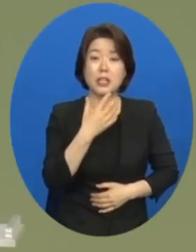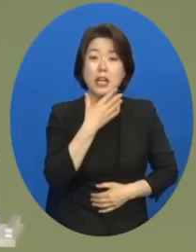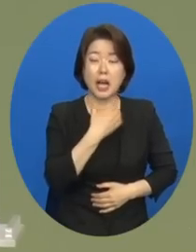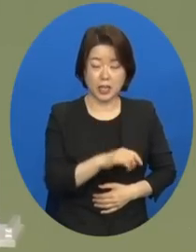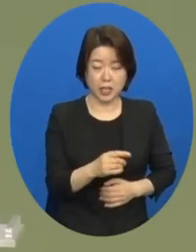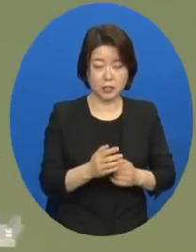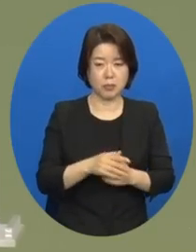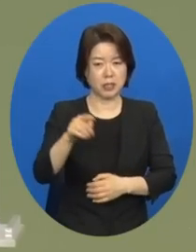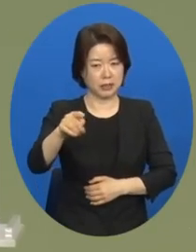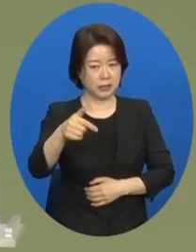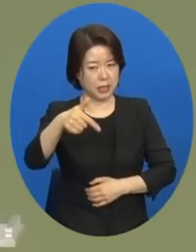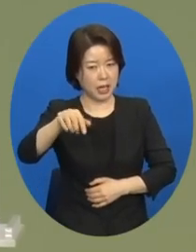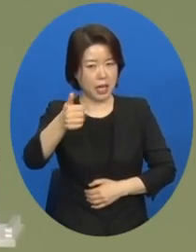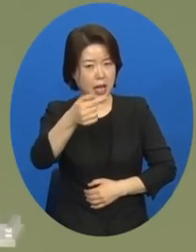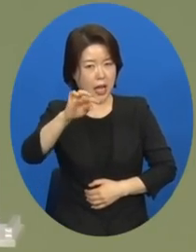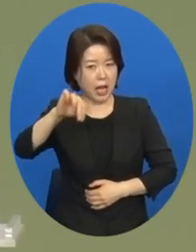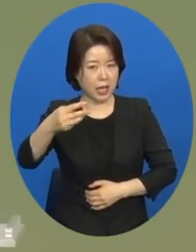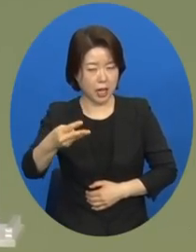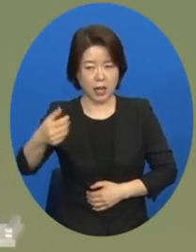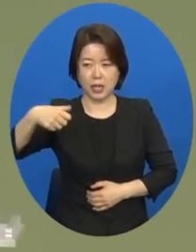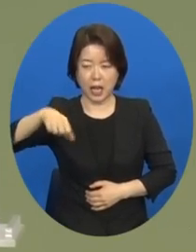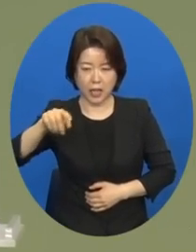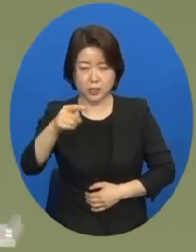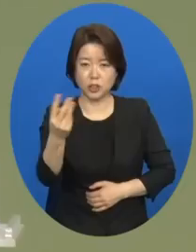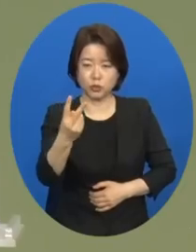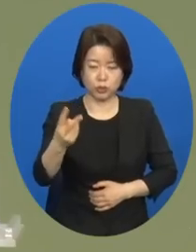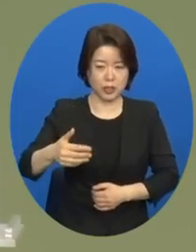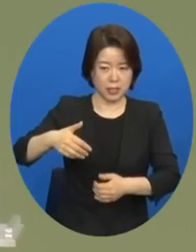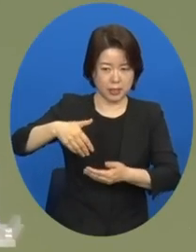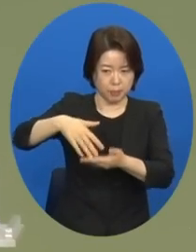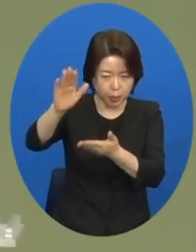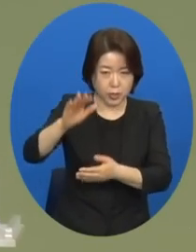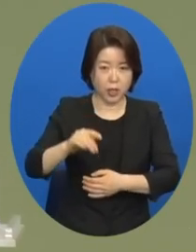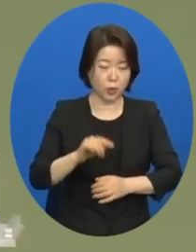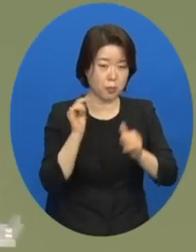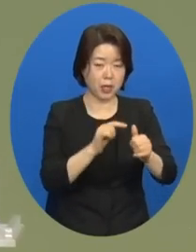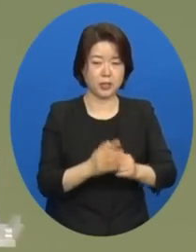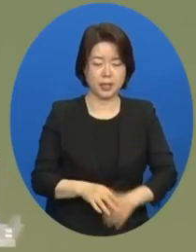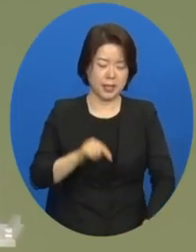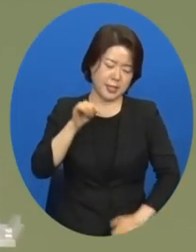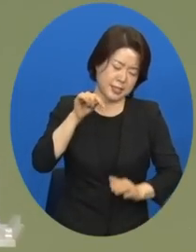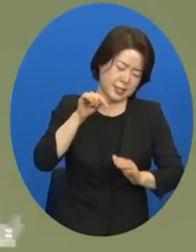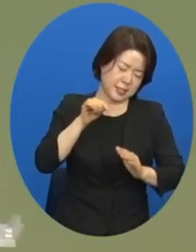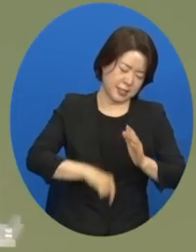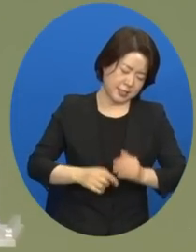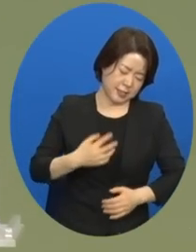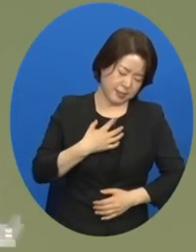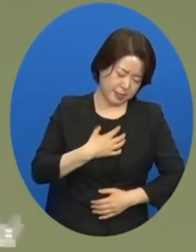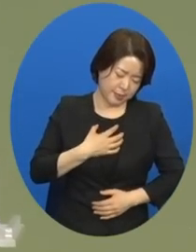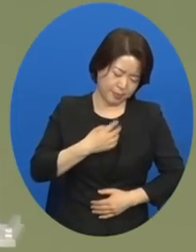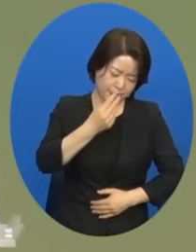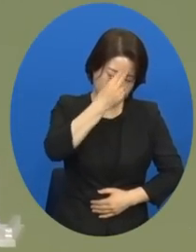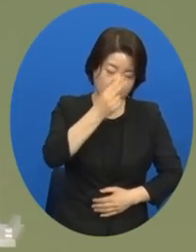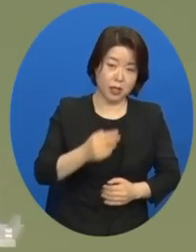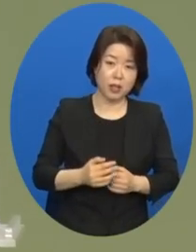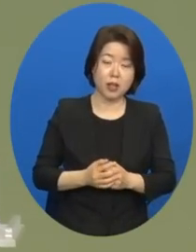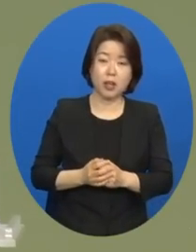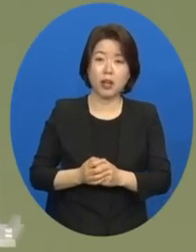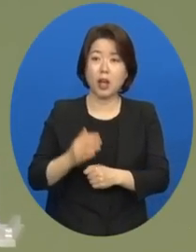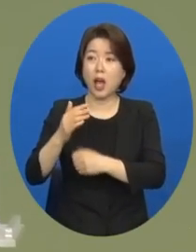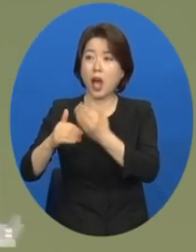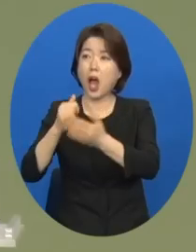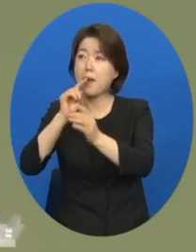그러니까 창세기 11장 11절에 깊이 근심했데요 하나님 말씀이니까 내쫓았지만